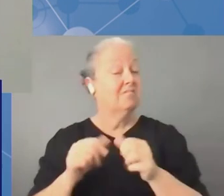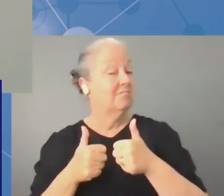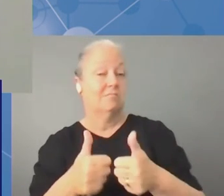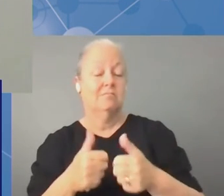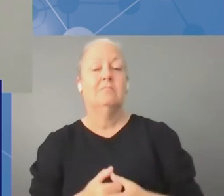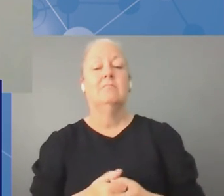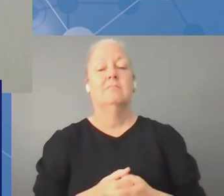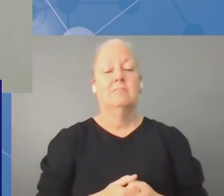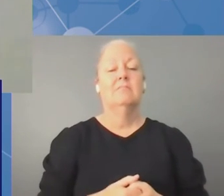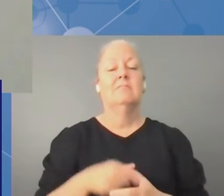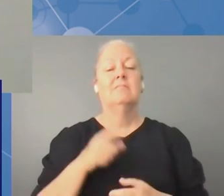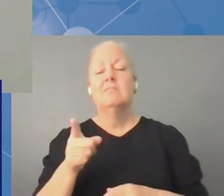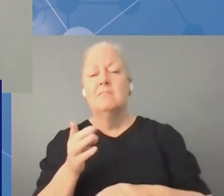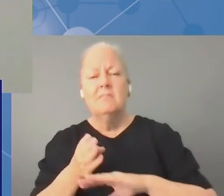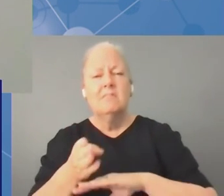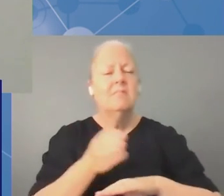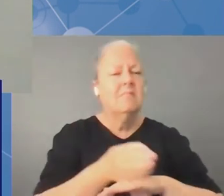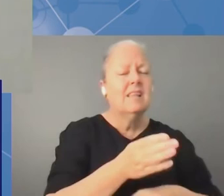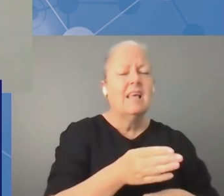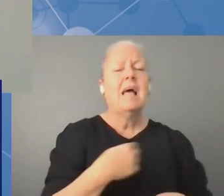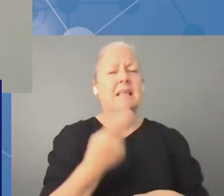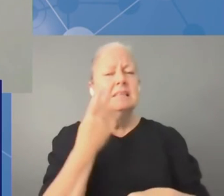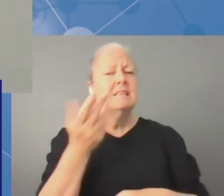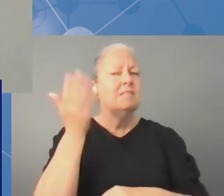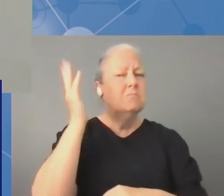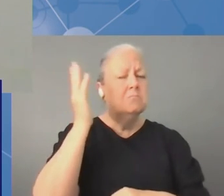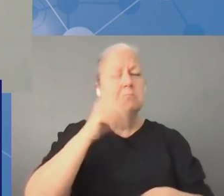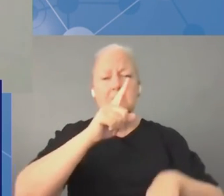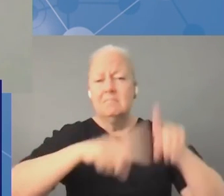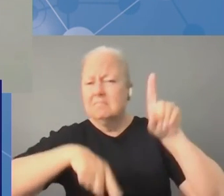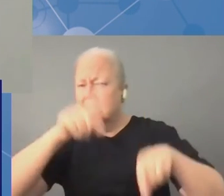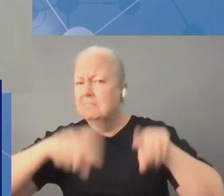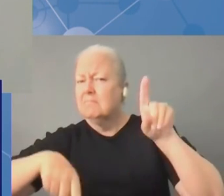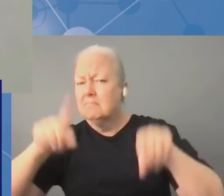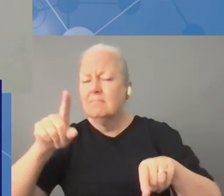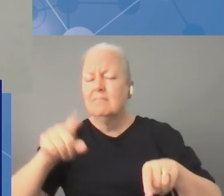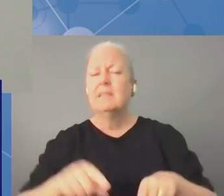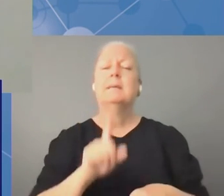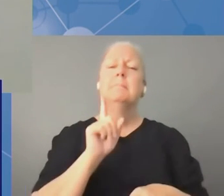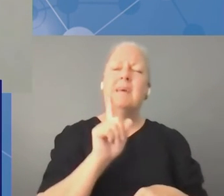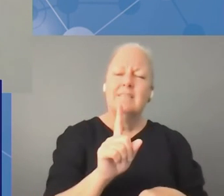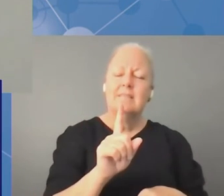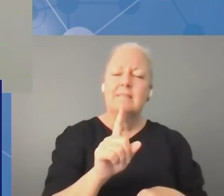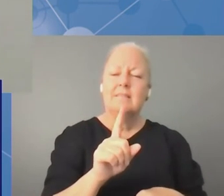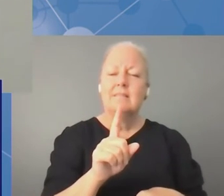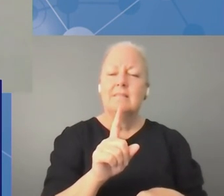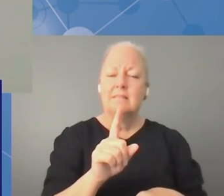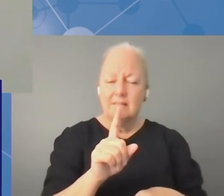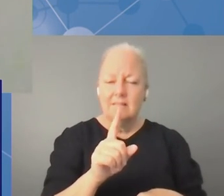замечательный гибридный формат, который помогает всем принять участие в дискуссии. Качество этих сессий